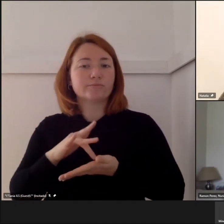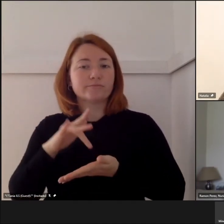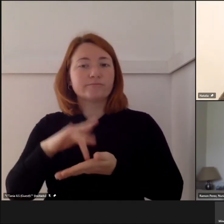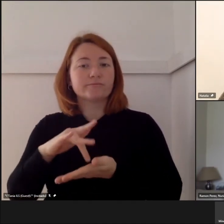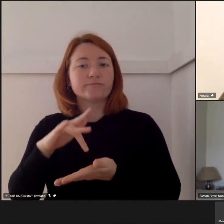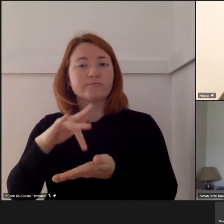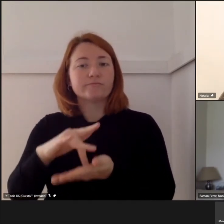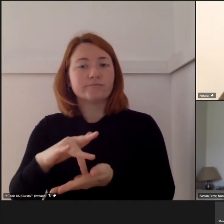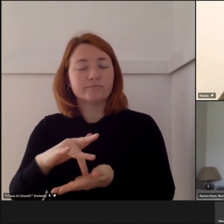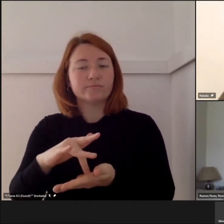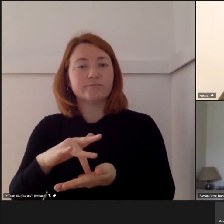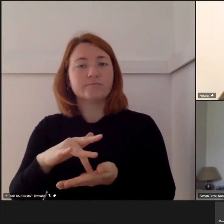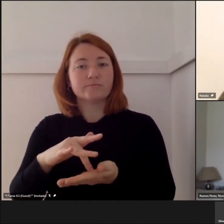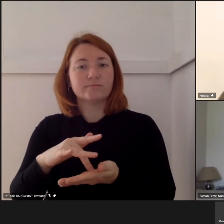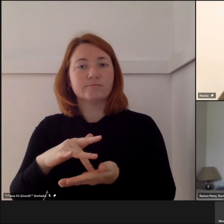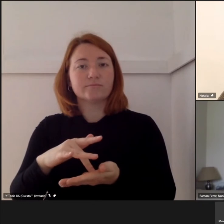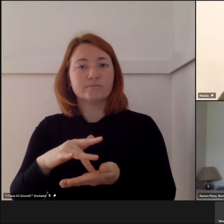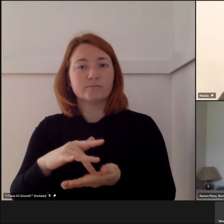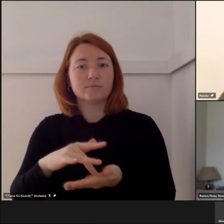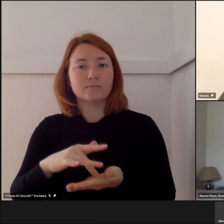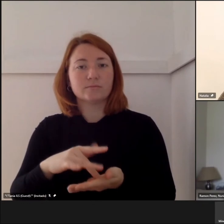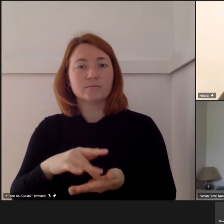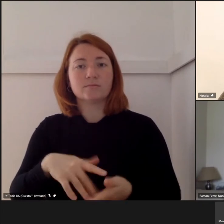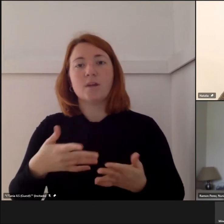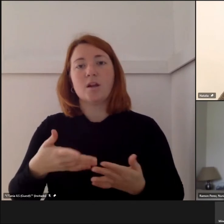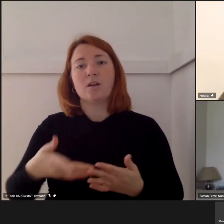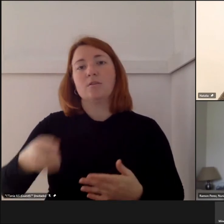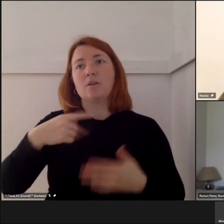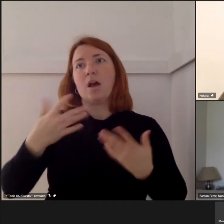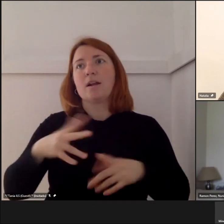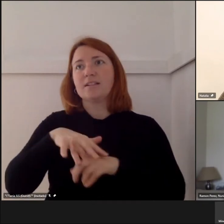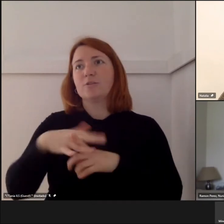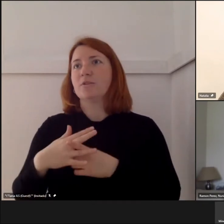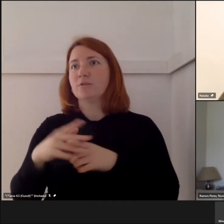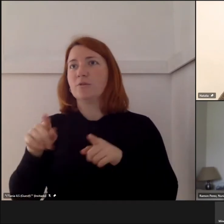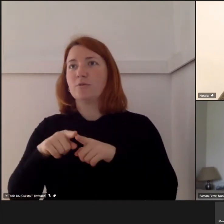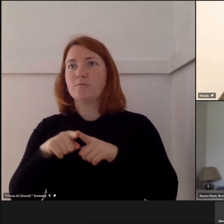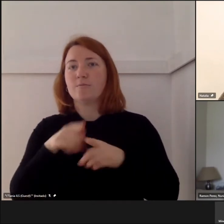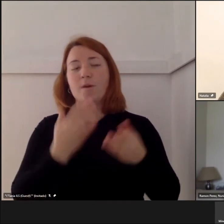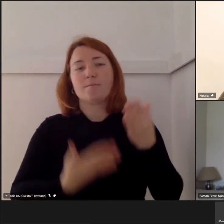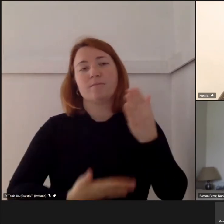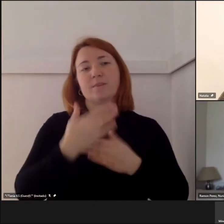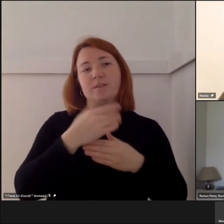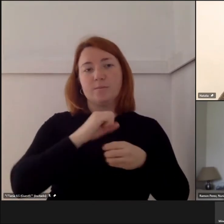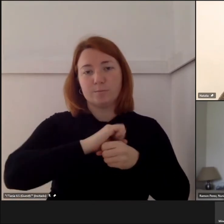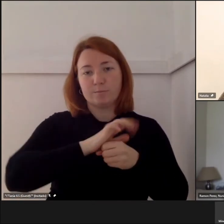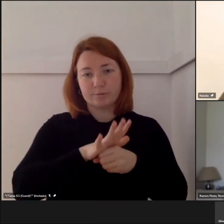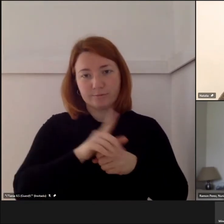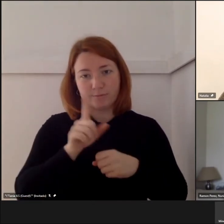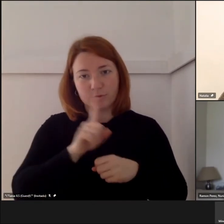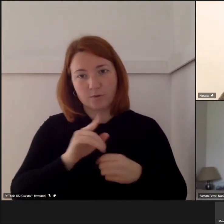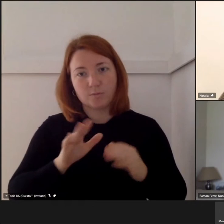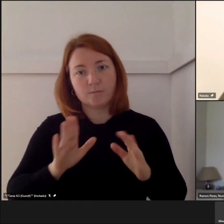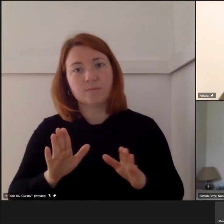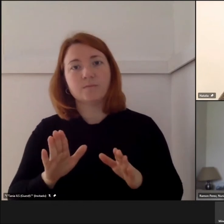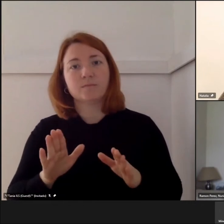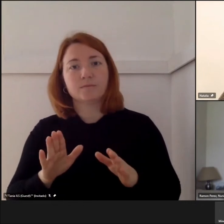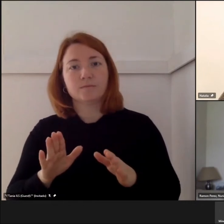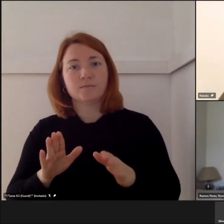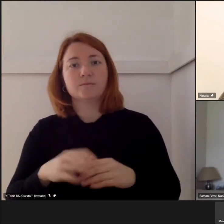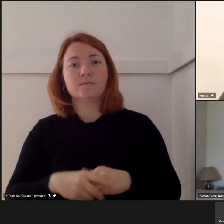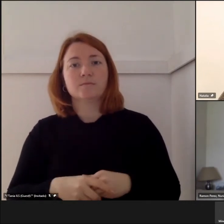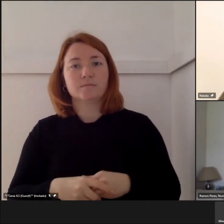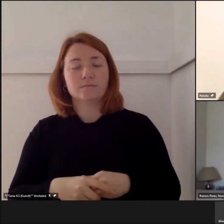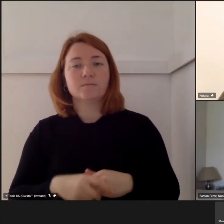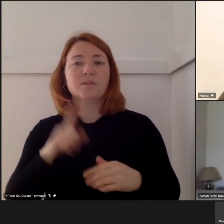s'ha evidenciat també arrel de la pregunta, no estem ara en la mateixa situació que els primers mesos i també és veritat que han anat oscil·lant, no? Tant les mesures